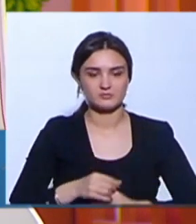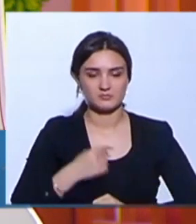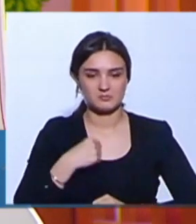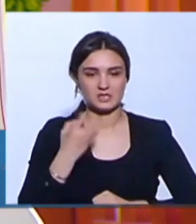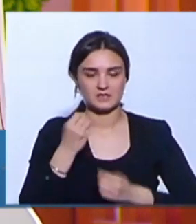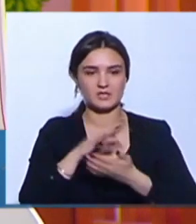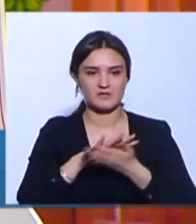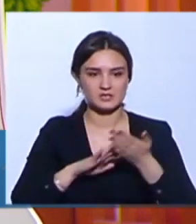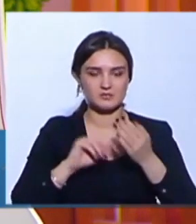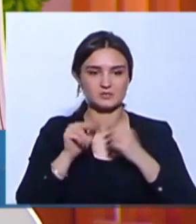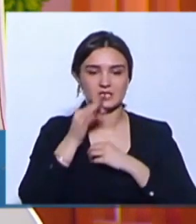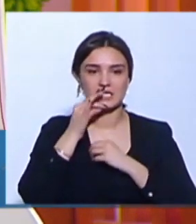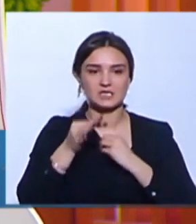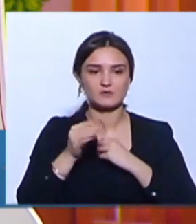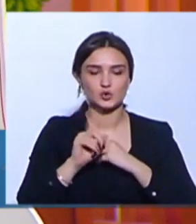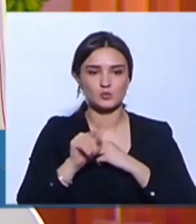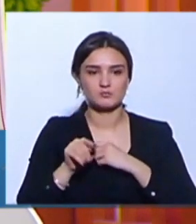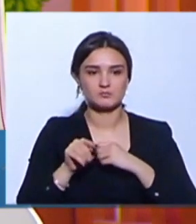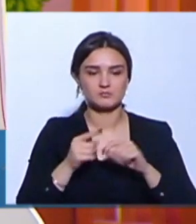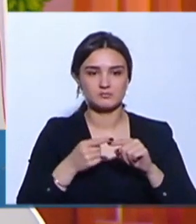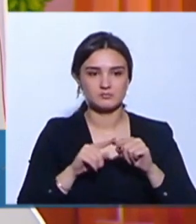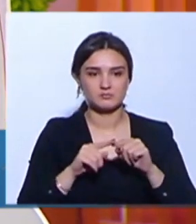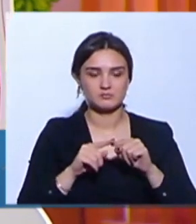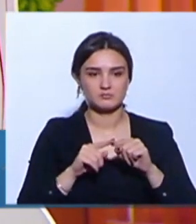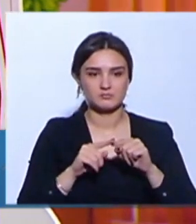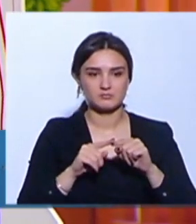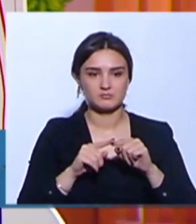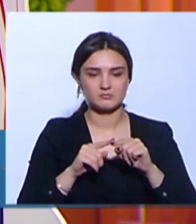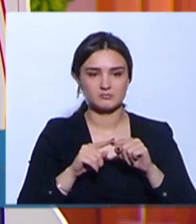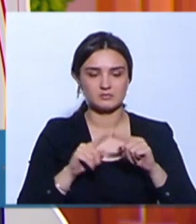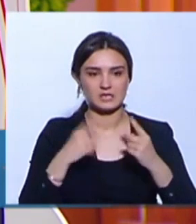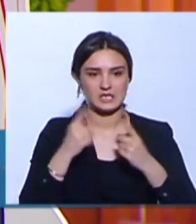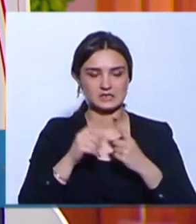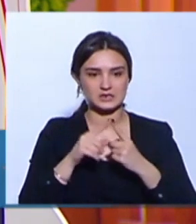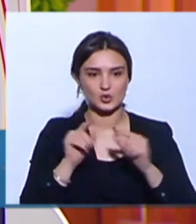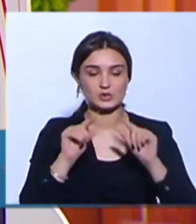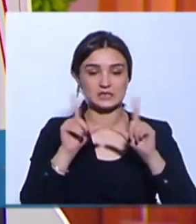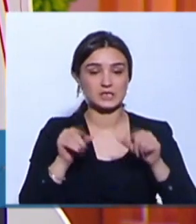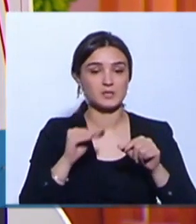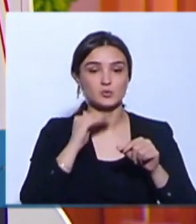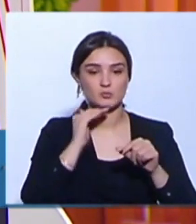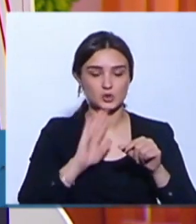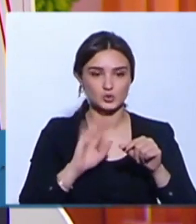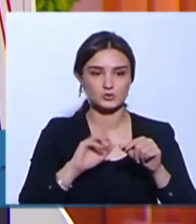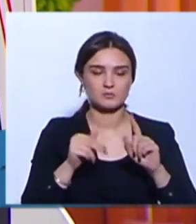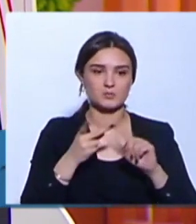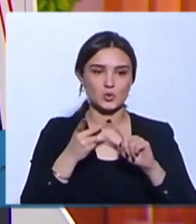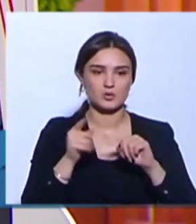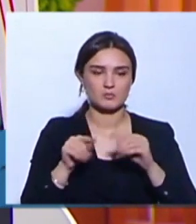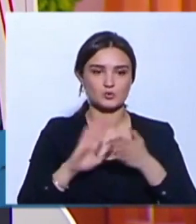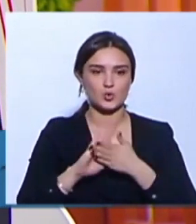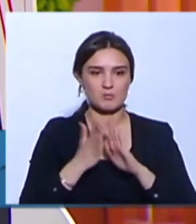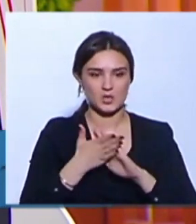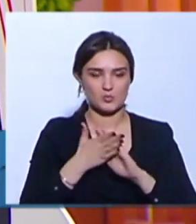კიდევ გავაგრძელებ და გეტყვით, რომ ერთი მხარეა თირკმლის უკმარისობა და მეორე მხარეა